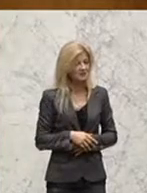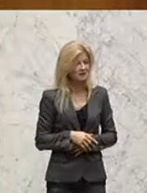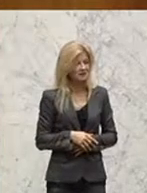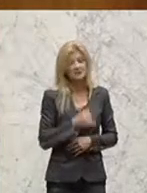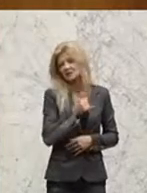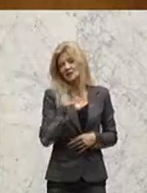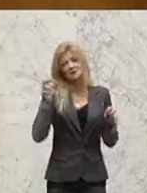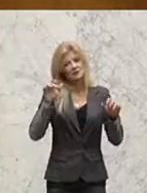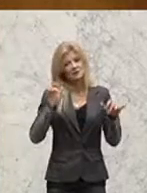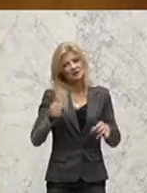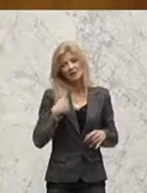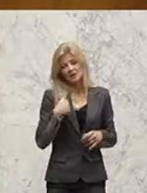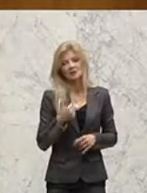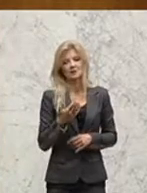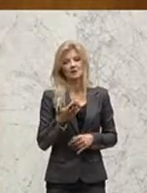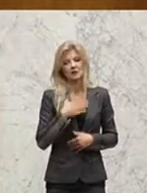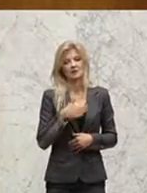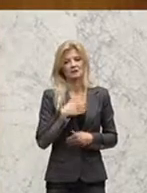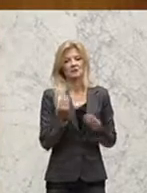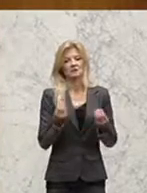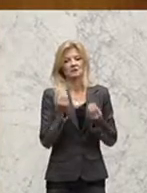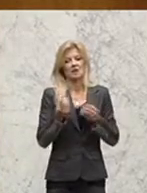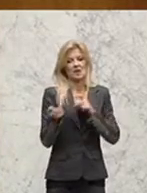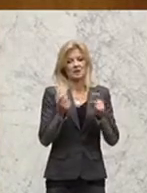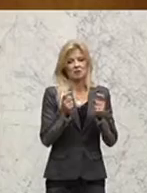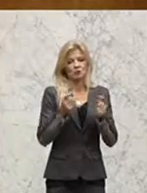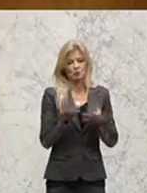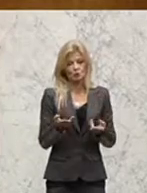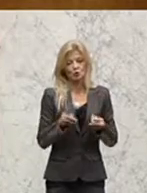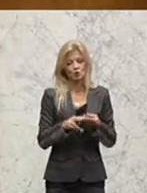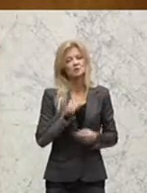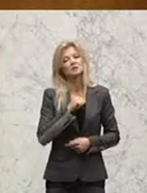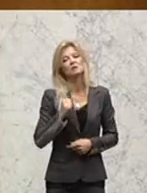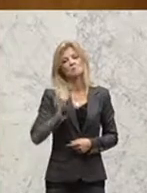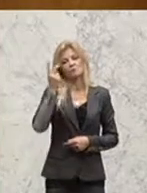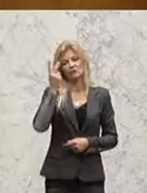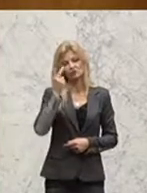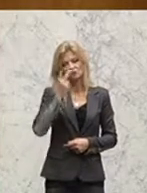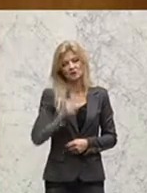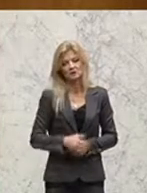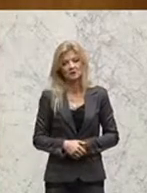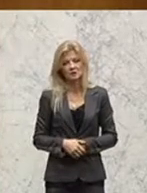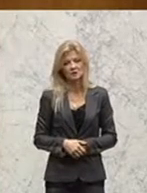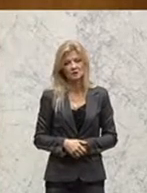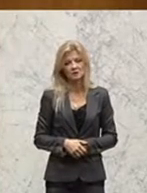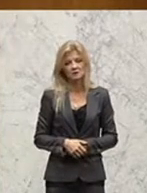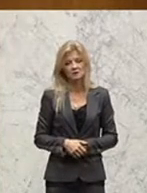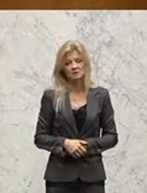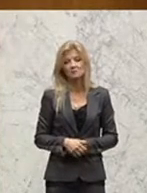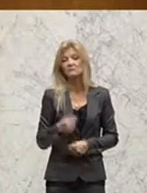immer zu einer sachlichen Diskussion zur Verfügung und werde selbstverständlich auch mich mit der Studie